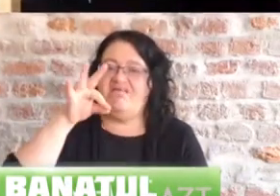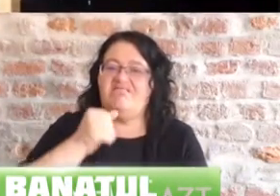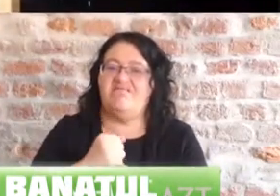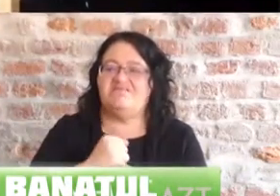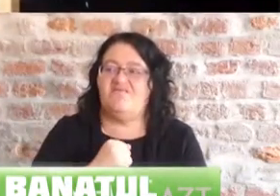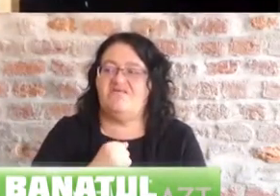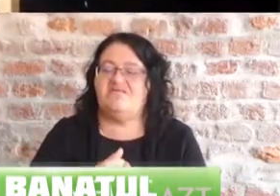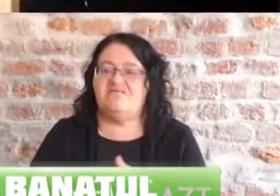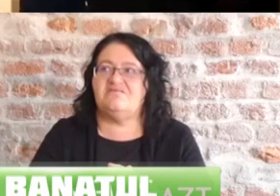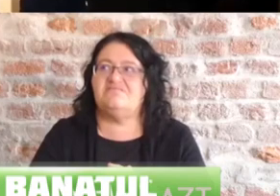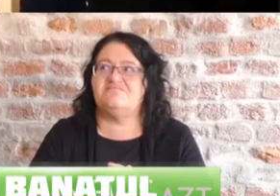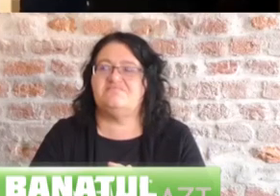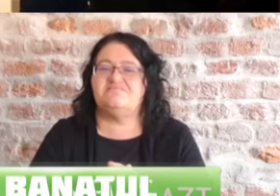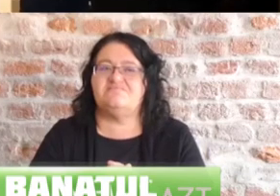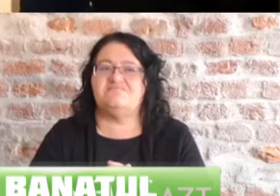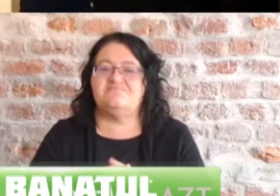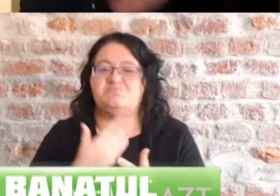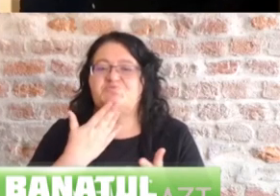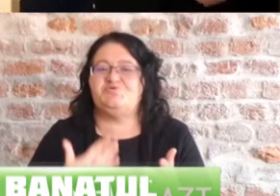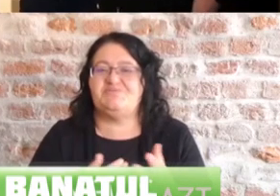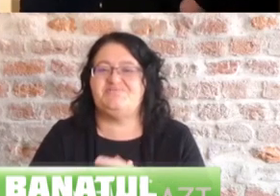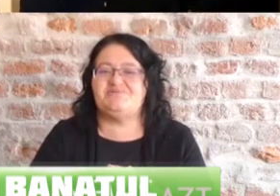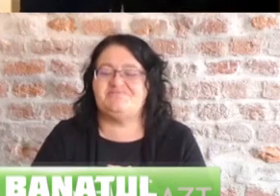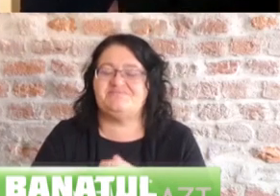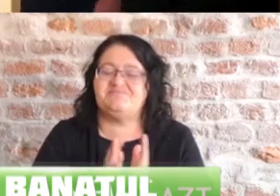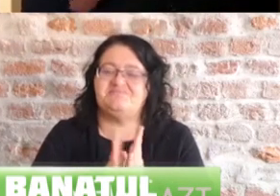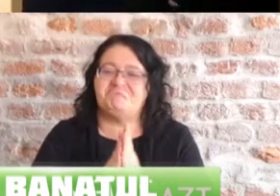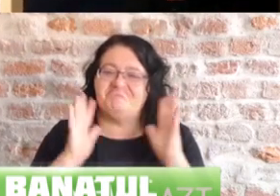place să cred. Mulțumesc foarte mult.